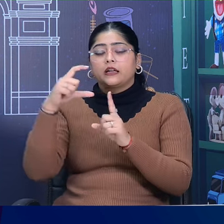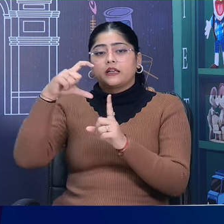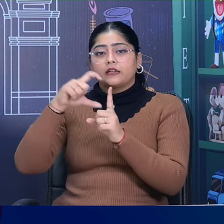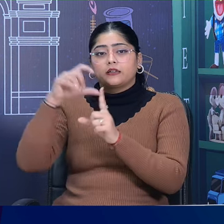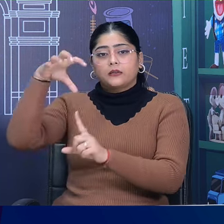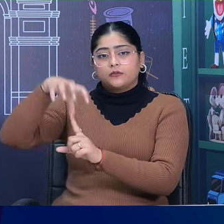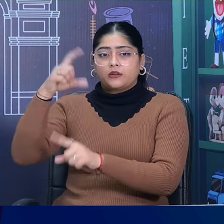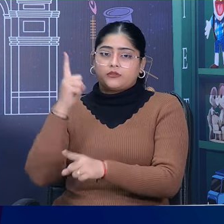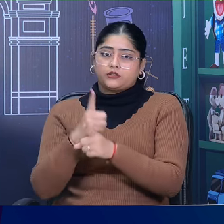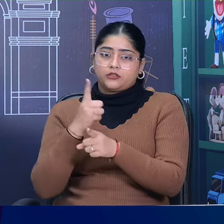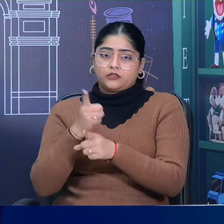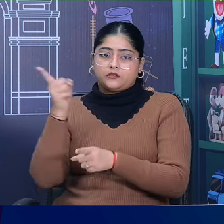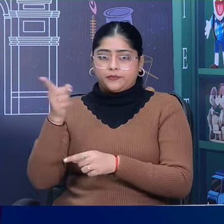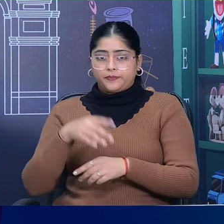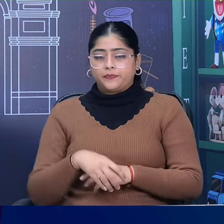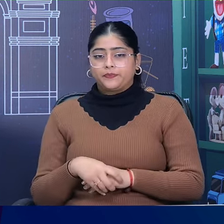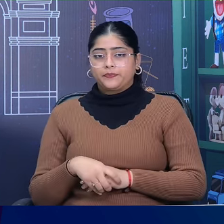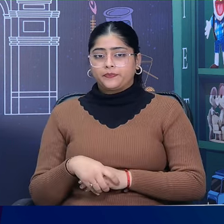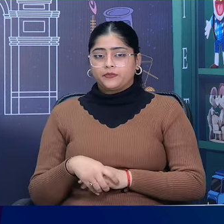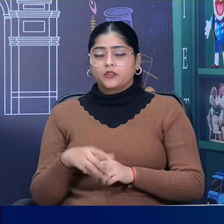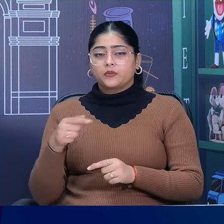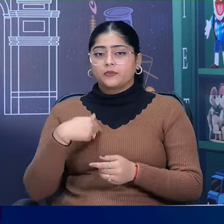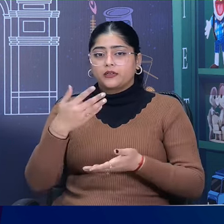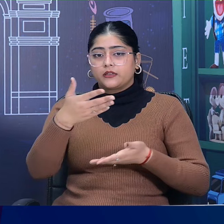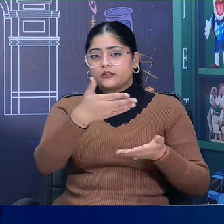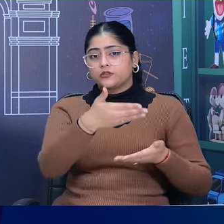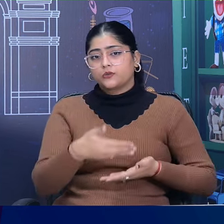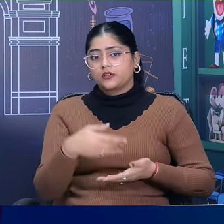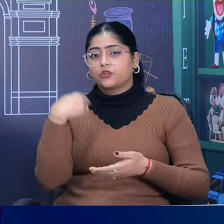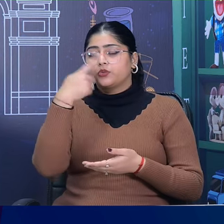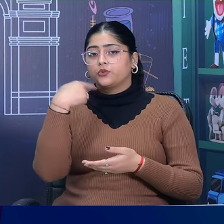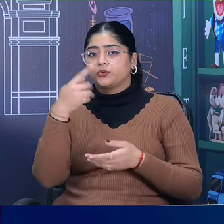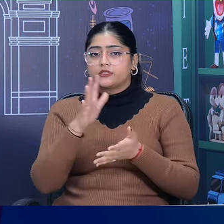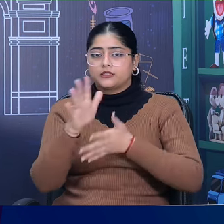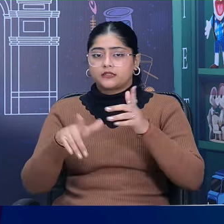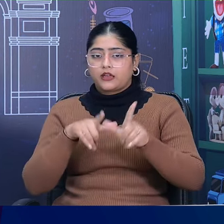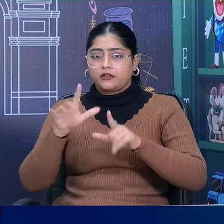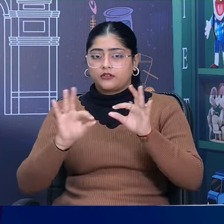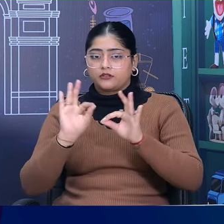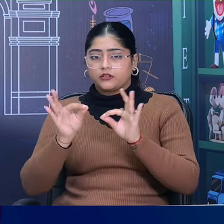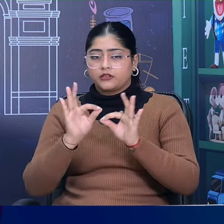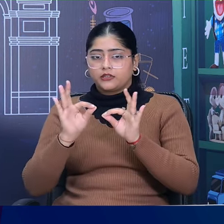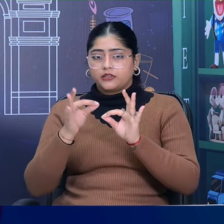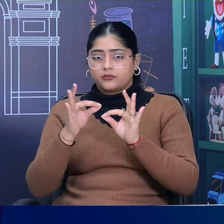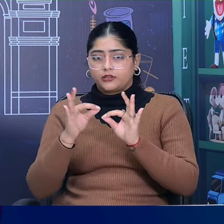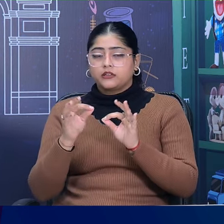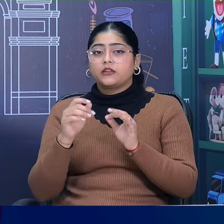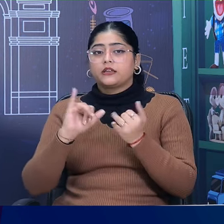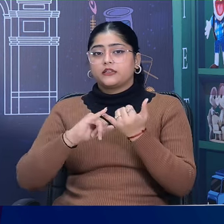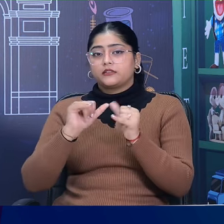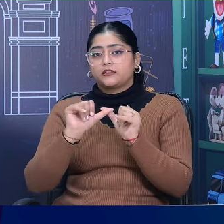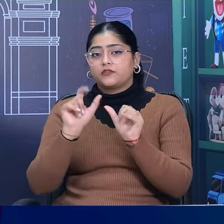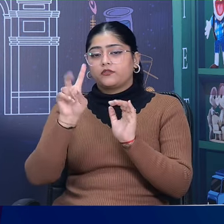है नमस्कार मैं स्वागत करना चाहूंगी हमारे साथ स्क्रीन पर आप देख रहे हैं सावरी को सावरी साइन लैंग्वेज इंटरप्रेटर